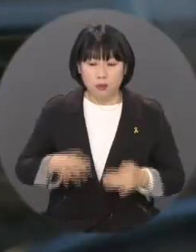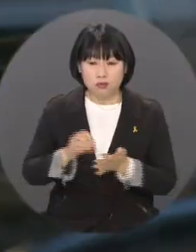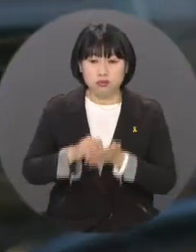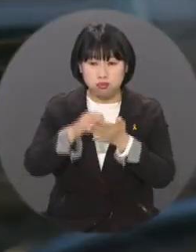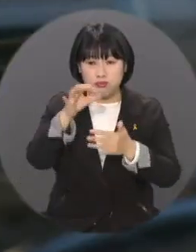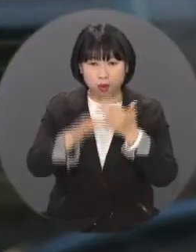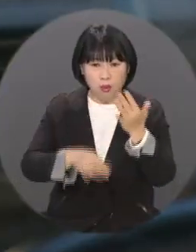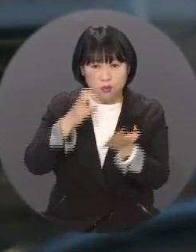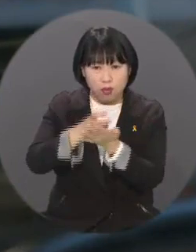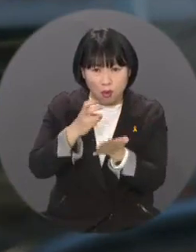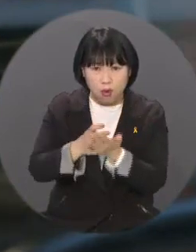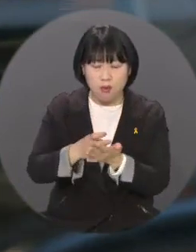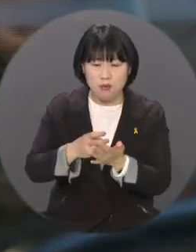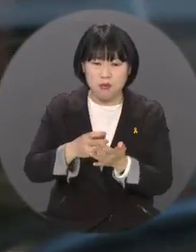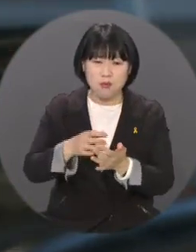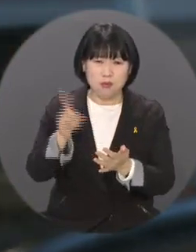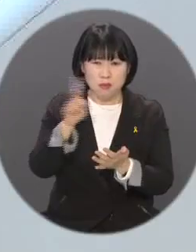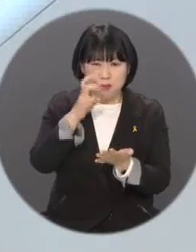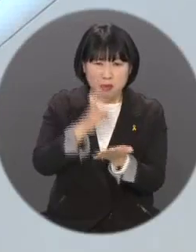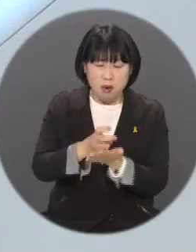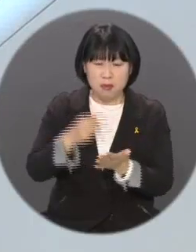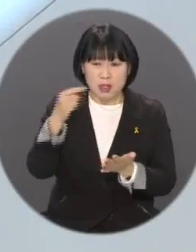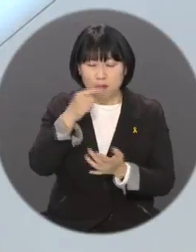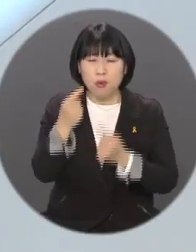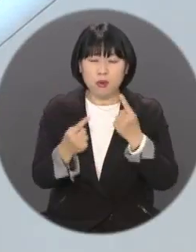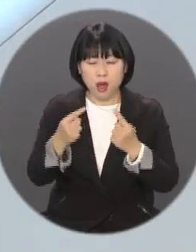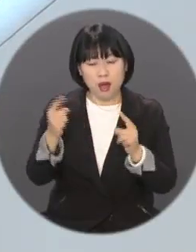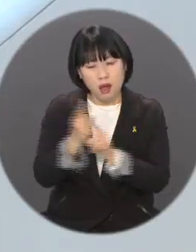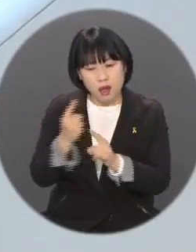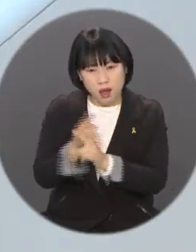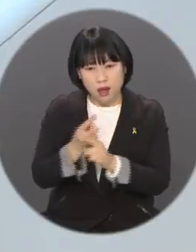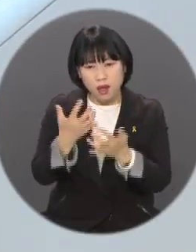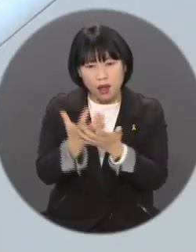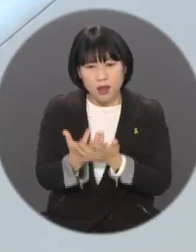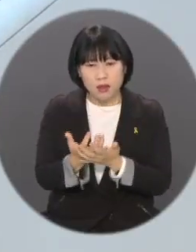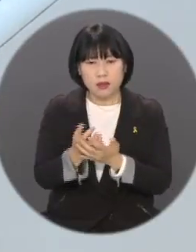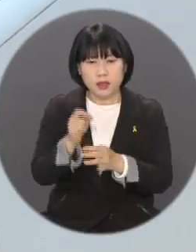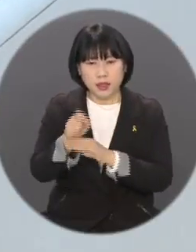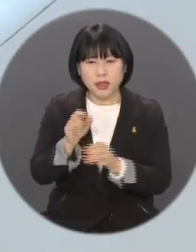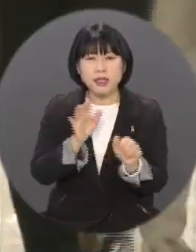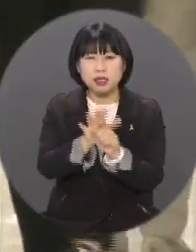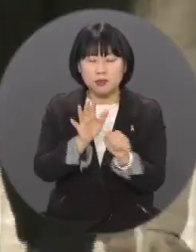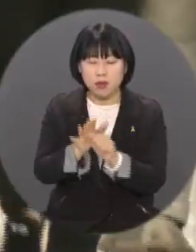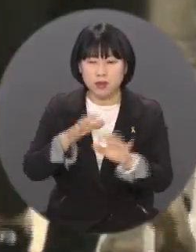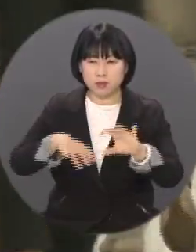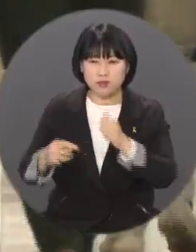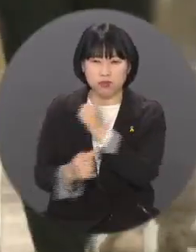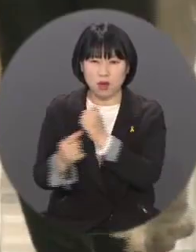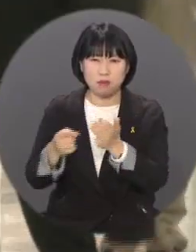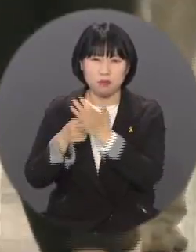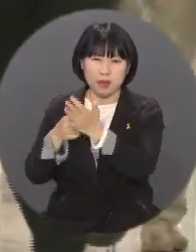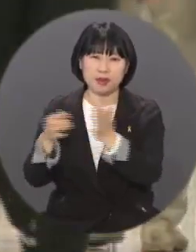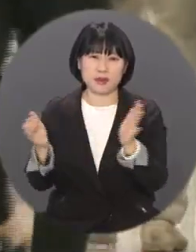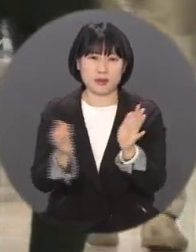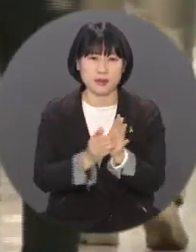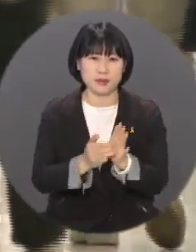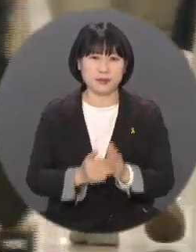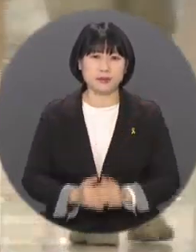대한 규제 완화와 사회 기반 시설 구축 등 행정적 지원을 인수위에 요청한 상태입니다. MBC 뉴스 김영창입니다.